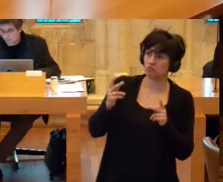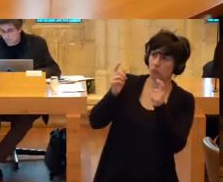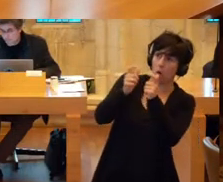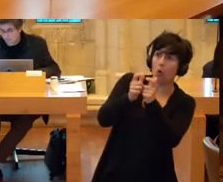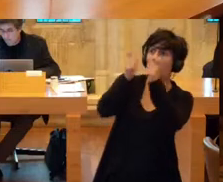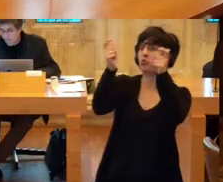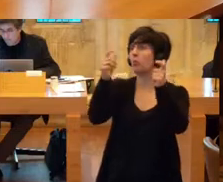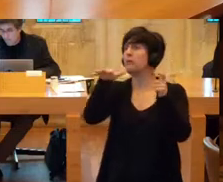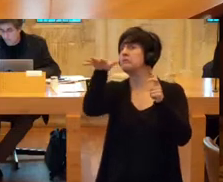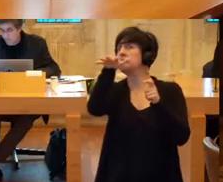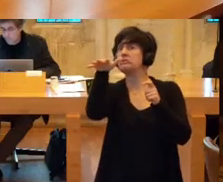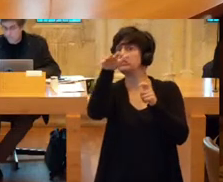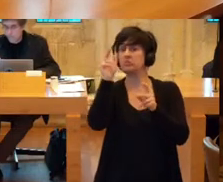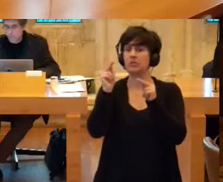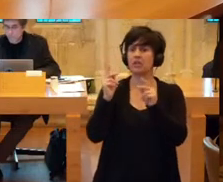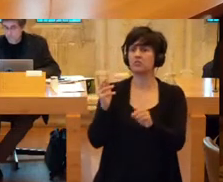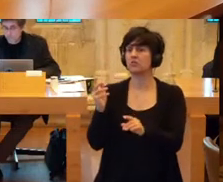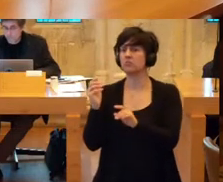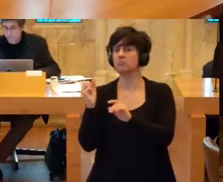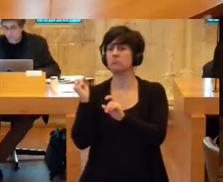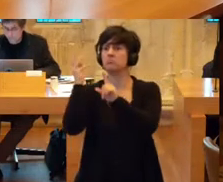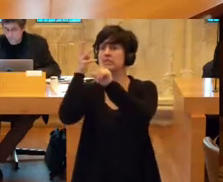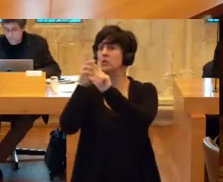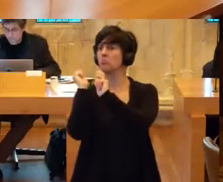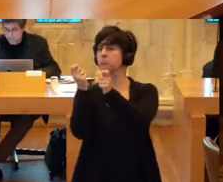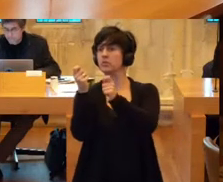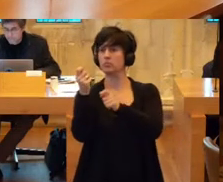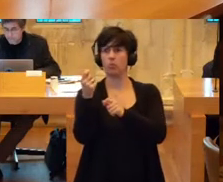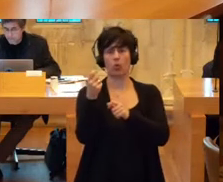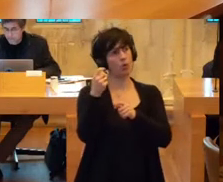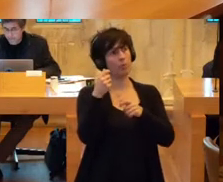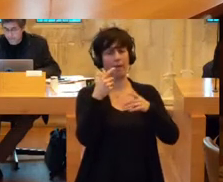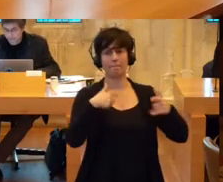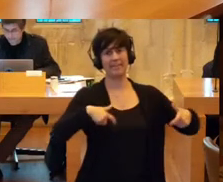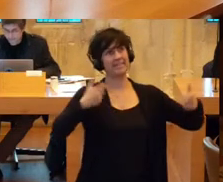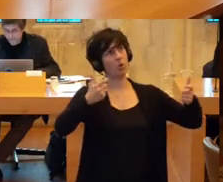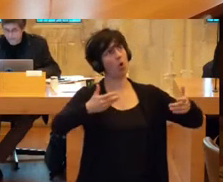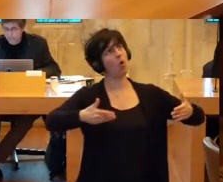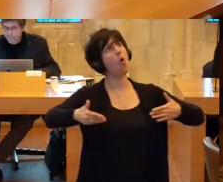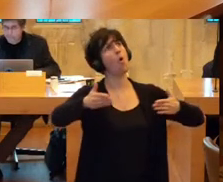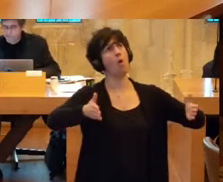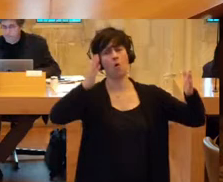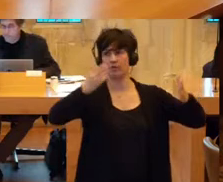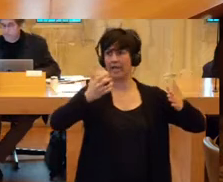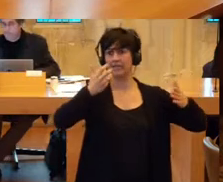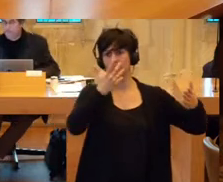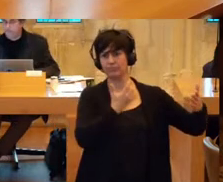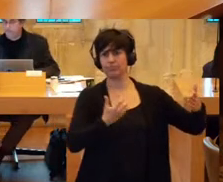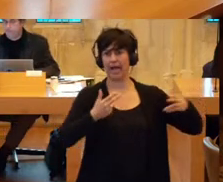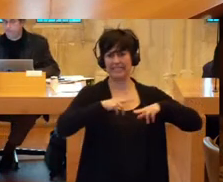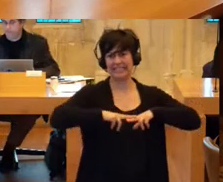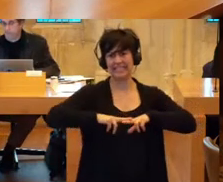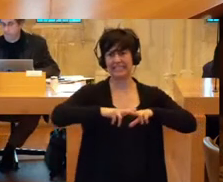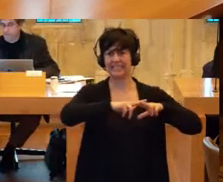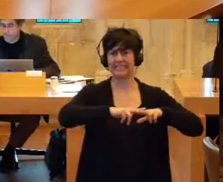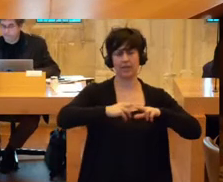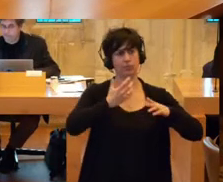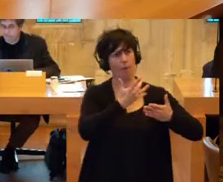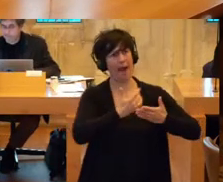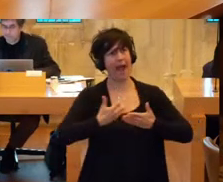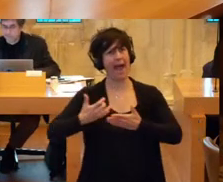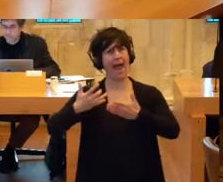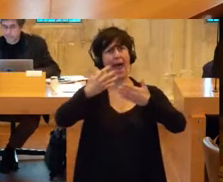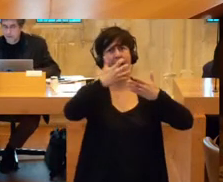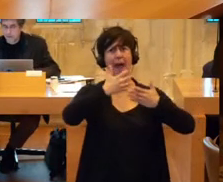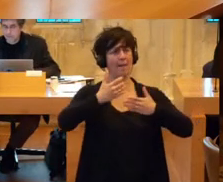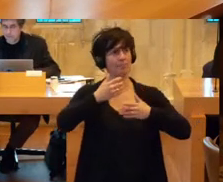soit missionnée pour qu'il retrouve un petit peu son lustre d'antan, parce que c'est vrai qu'avec le temps, il a beaucoup perdu par rapport à ce qu'il était, si on en juge